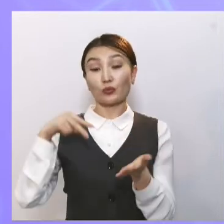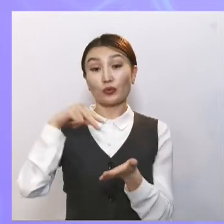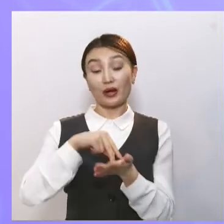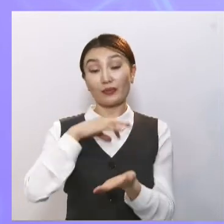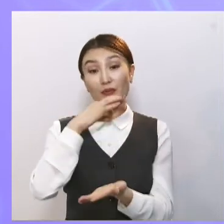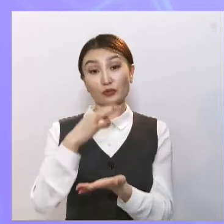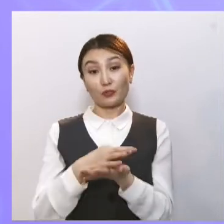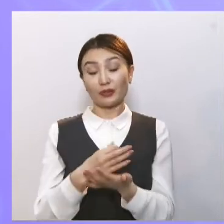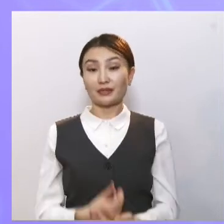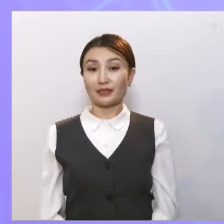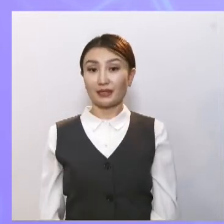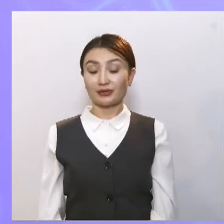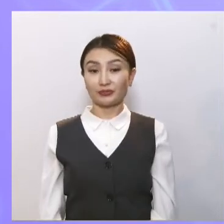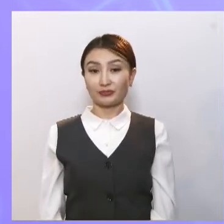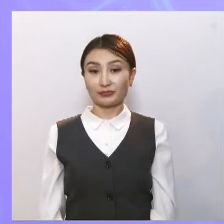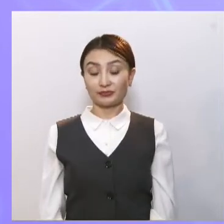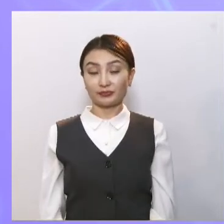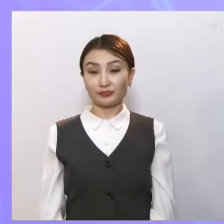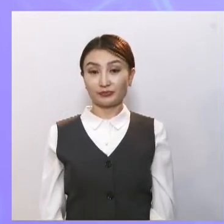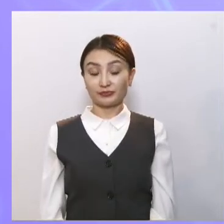жооп бересиңер.